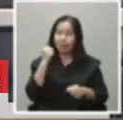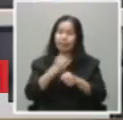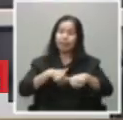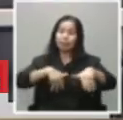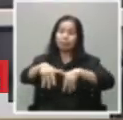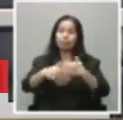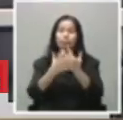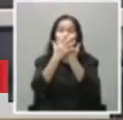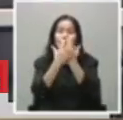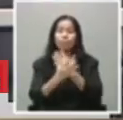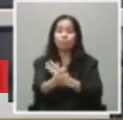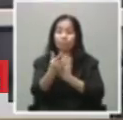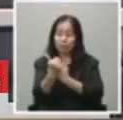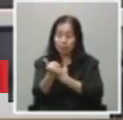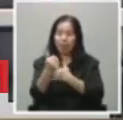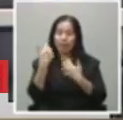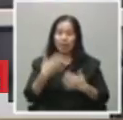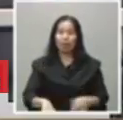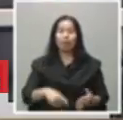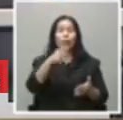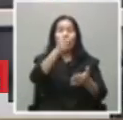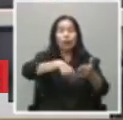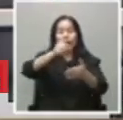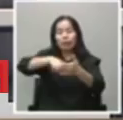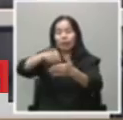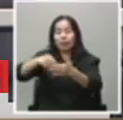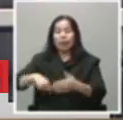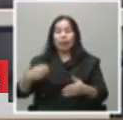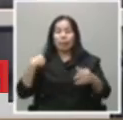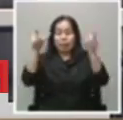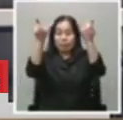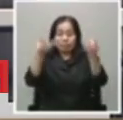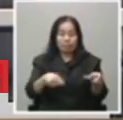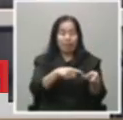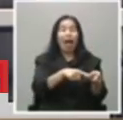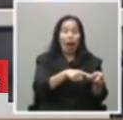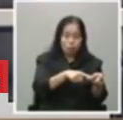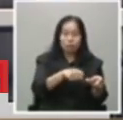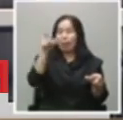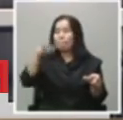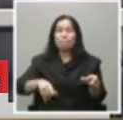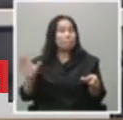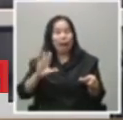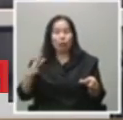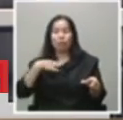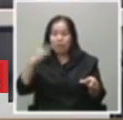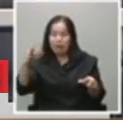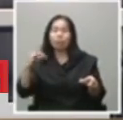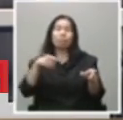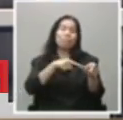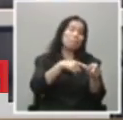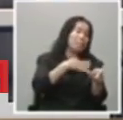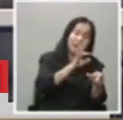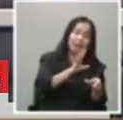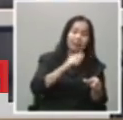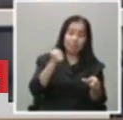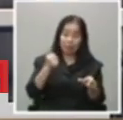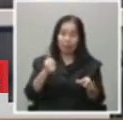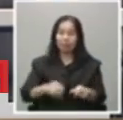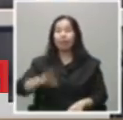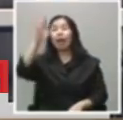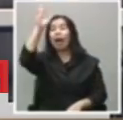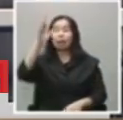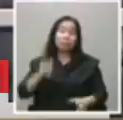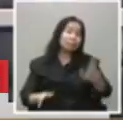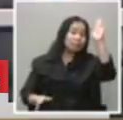ติแล้วก็ลงคะแนนเลยครับบัตรมีแค่2ใบเอาไม่เอาเอาไม่เอานับบัตรในคะแนนเอา